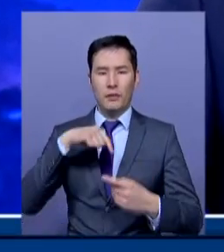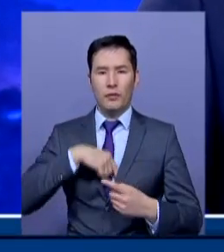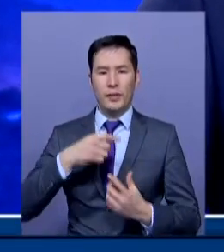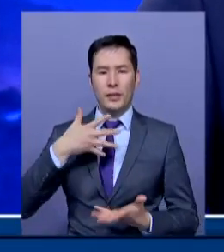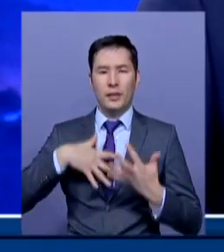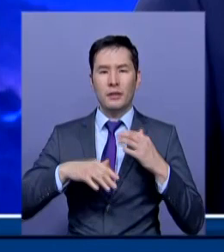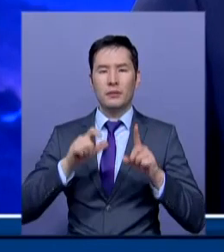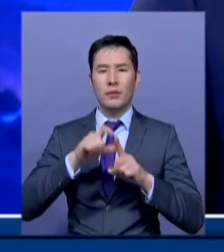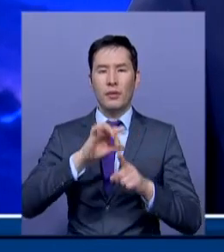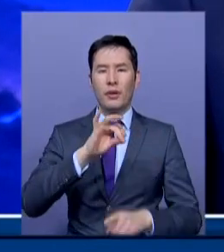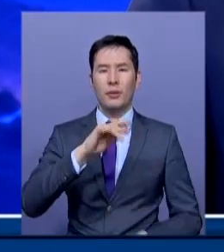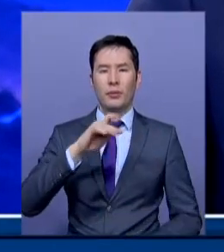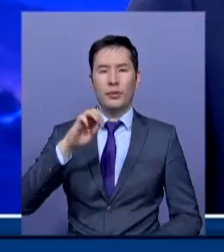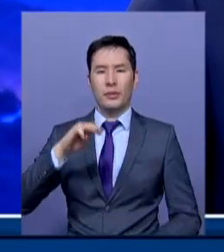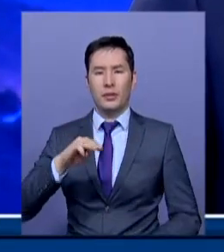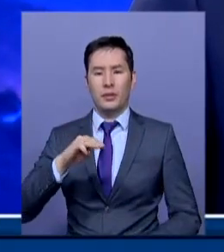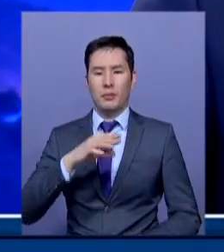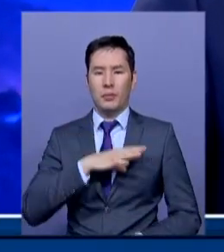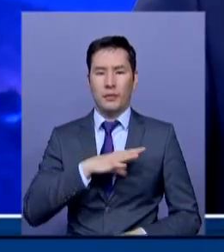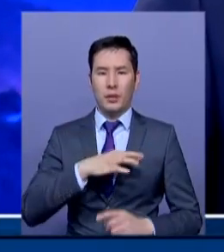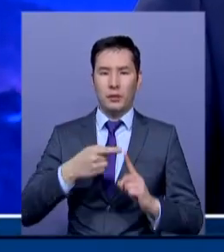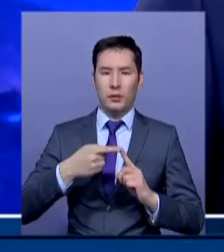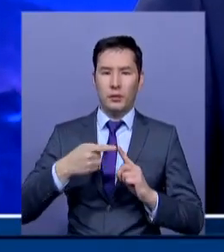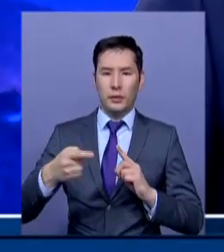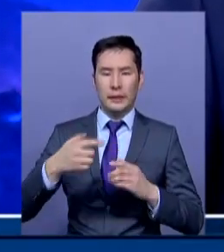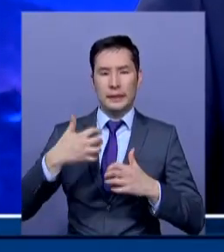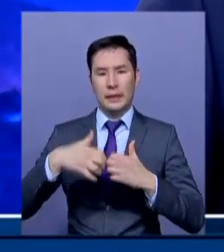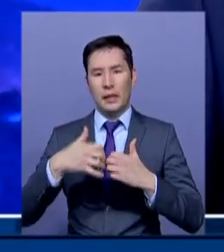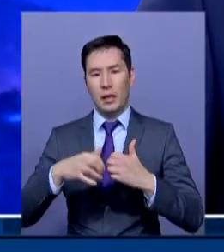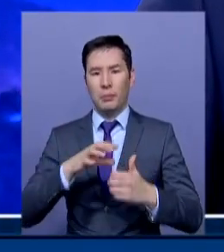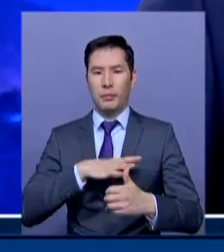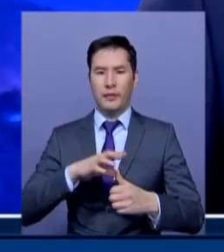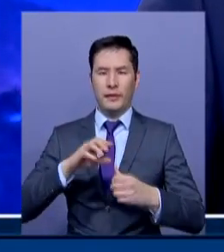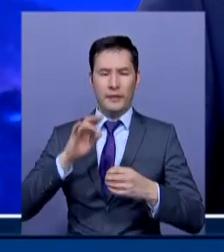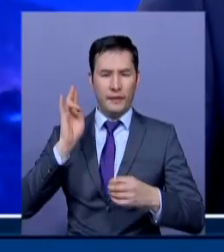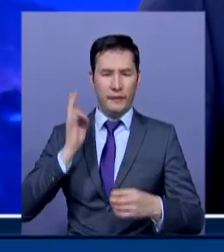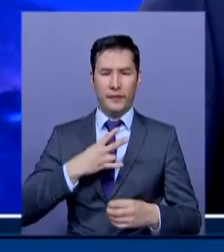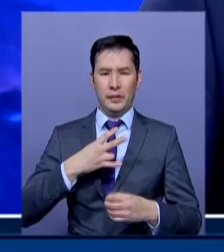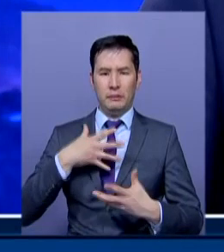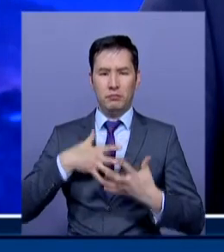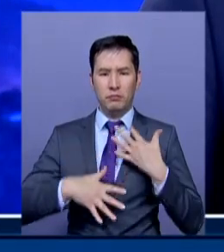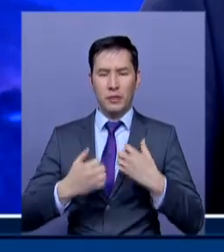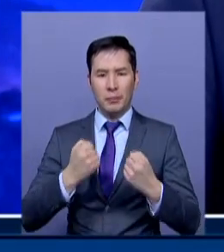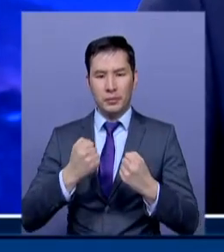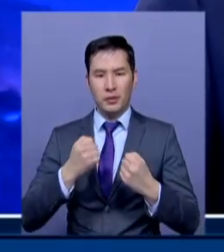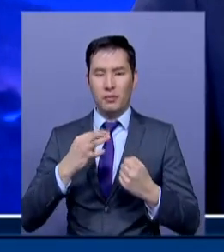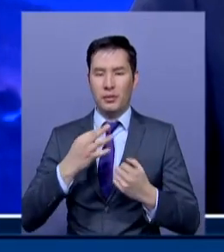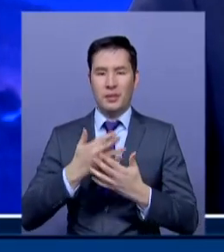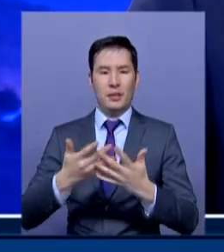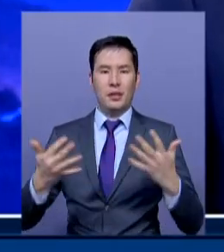ғой. Қысқа мерзімді, ұзақ мерзімді және мәңгілік деген. Мәңгілік уақыт өте қалған жоқ, және де ұзақ мерзім өте